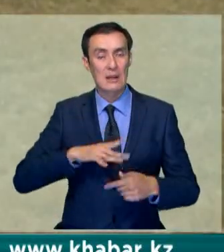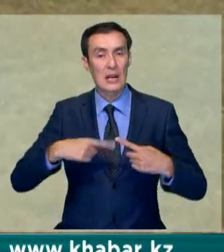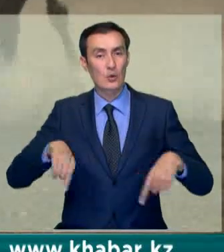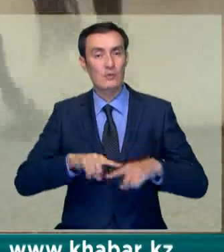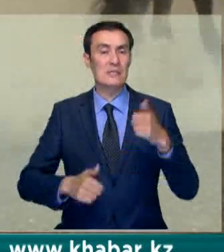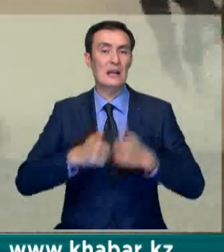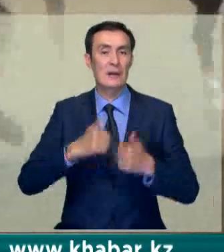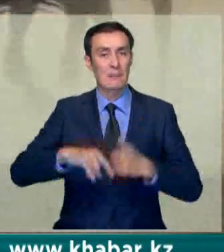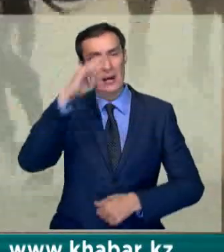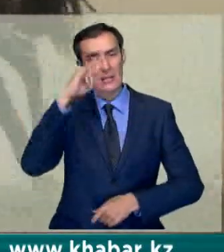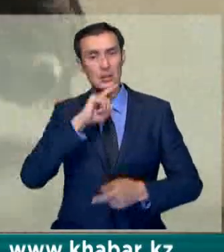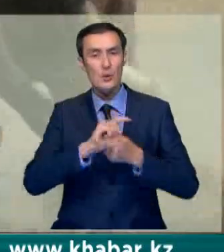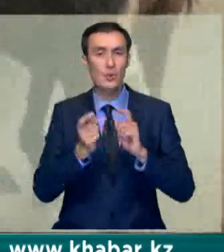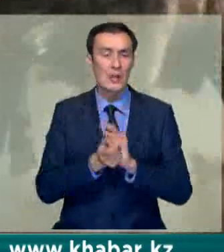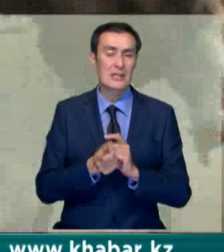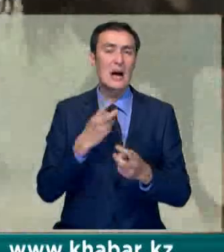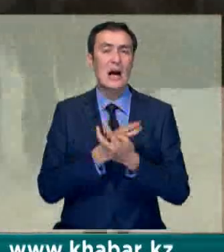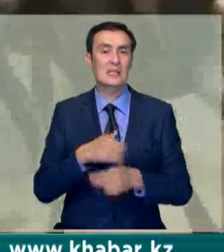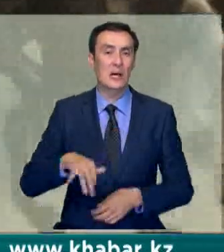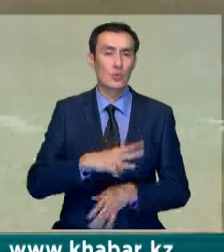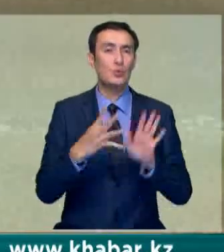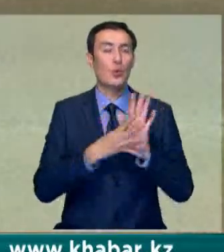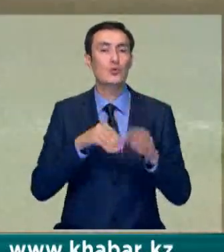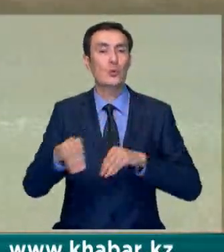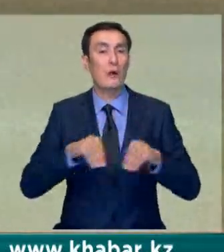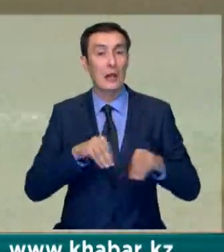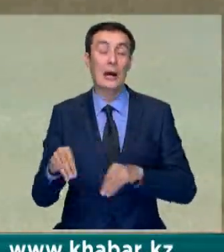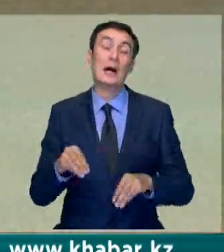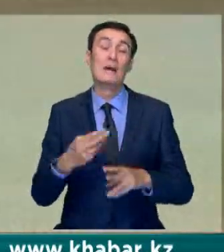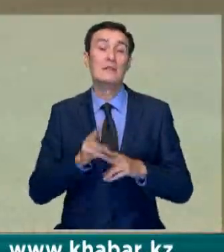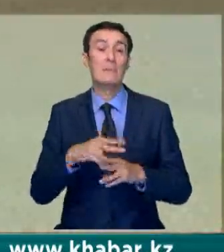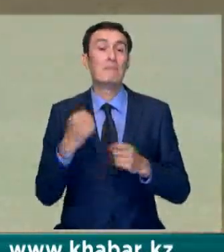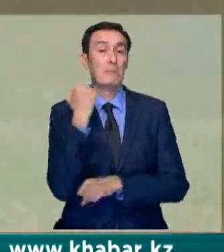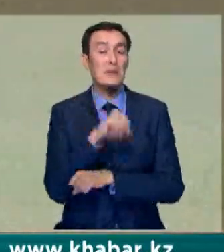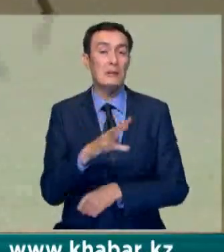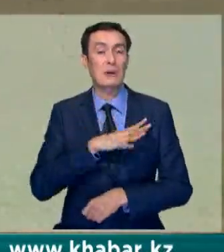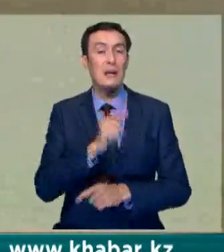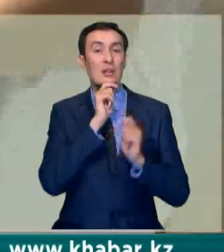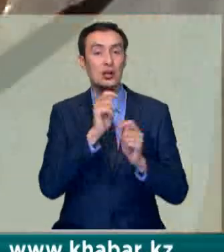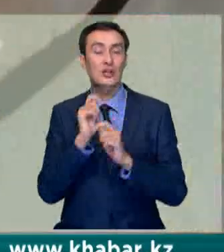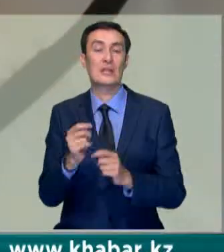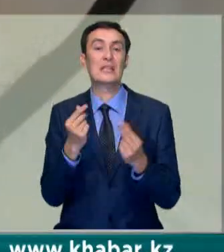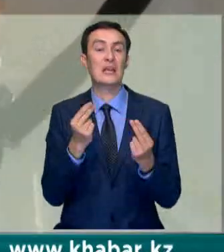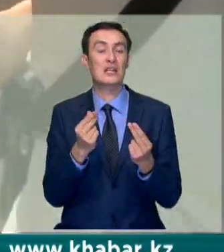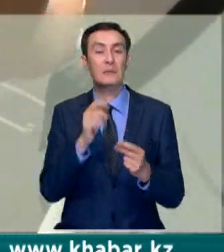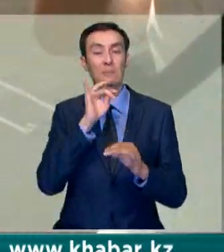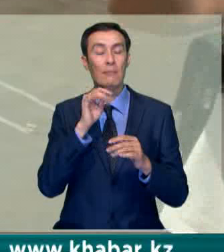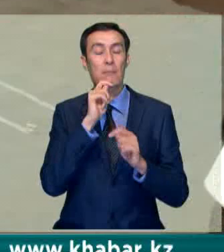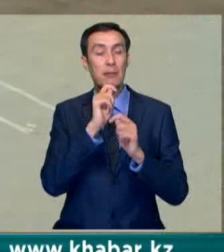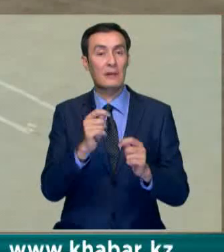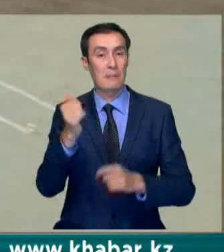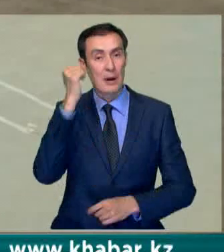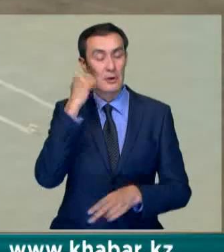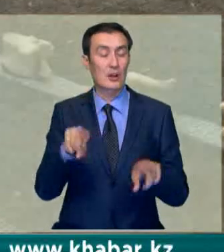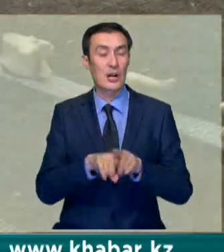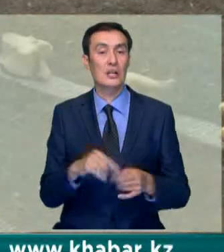организованы соревнования по казахша крес, асык ату и тоғыз кумалак. Все победители награждены денежными и памятными подарками.